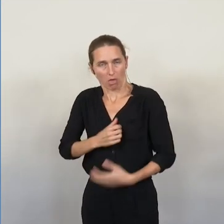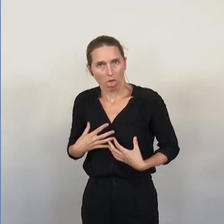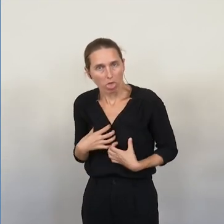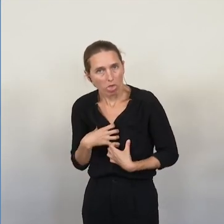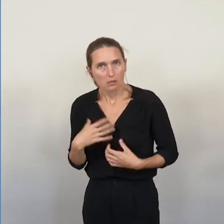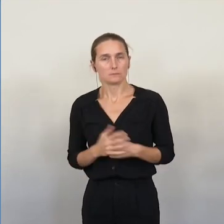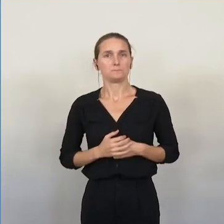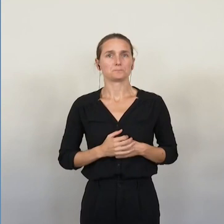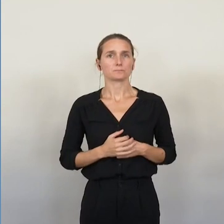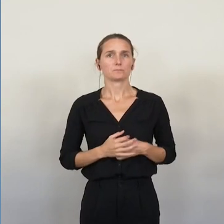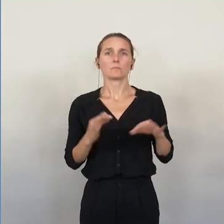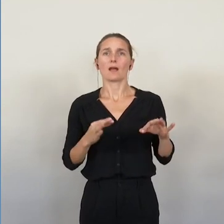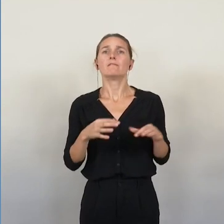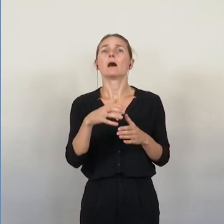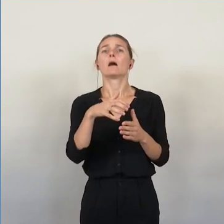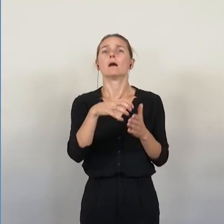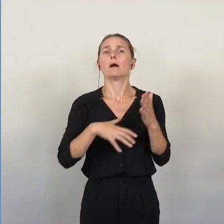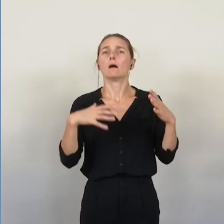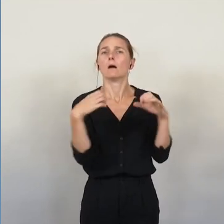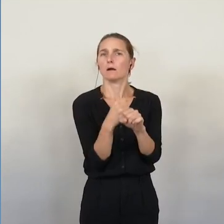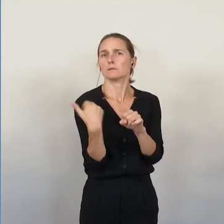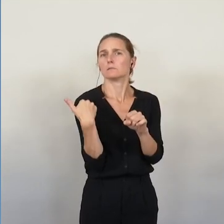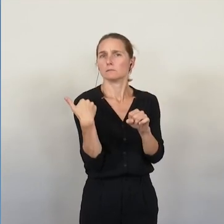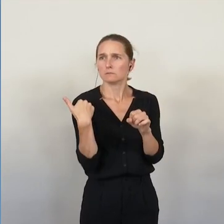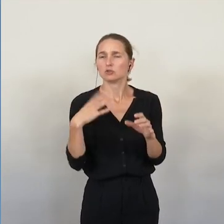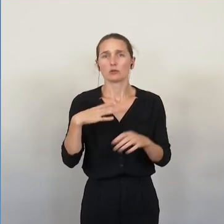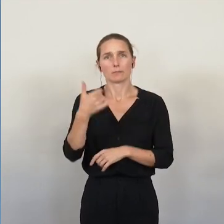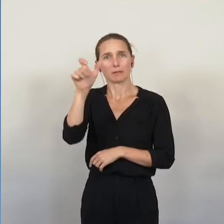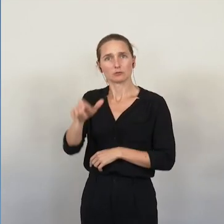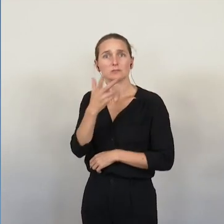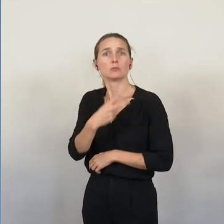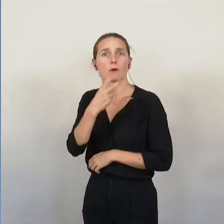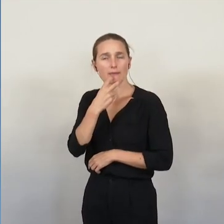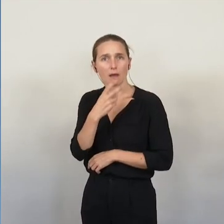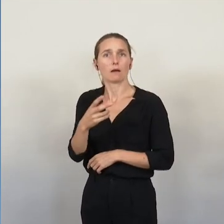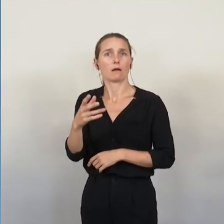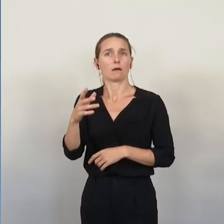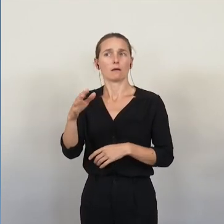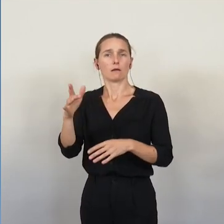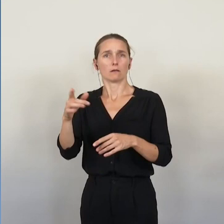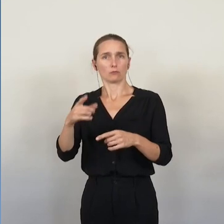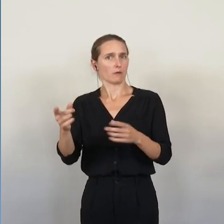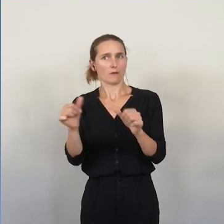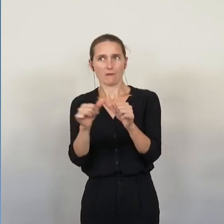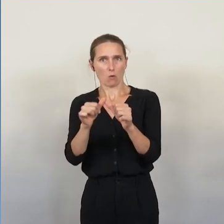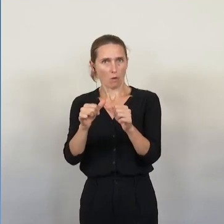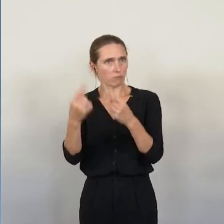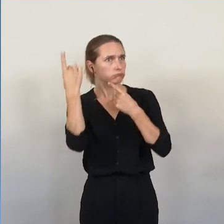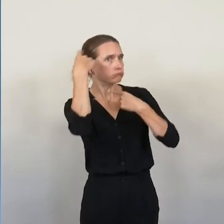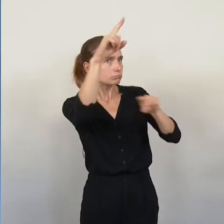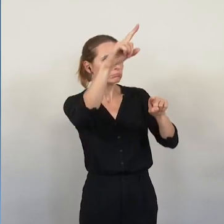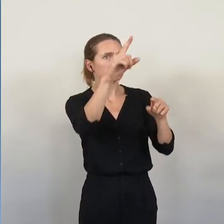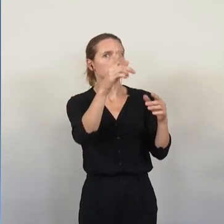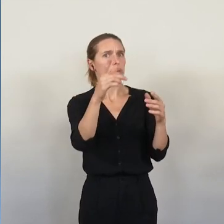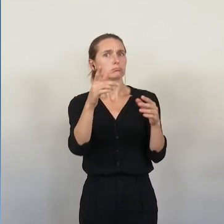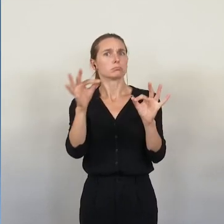grenoblelois Serge prudom qui engage une action en reconnaissance de la faute commise par la commune suite au dommag provoqué sur